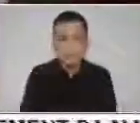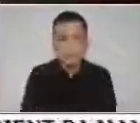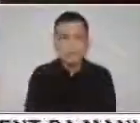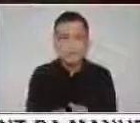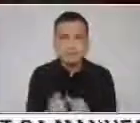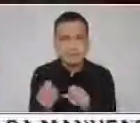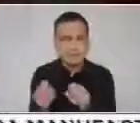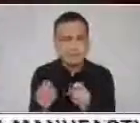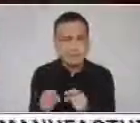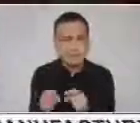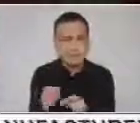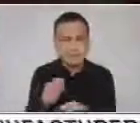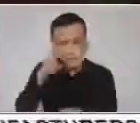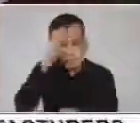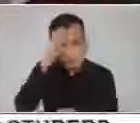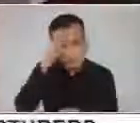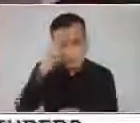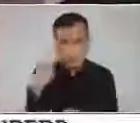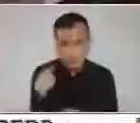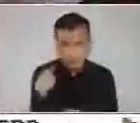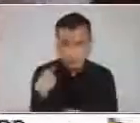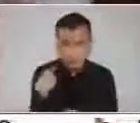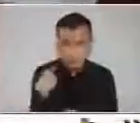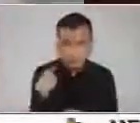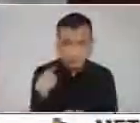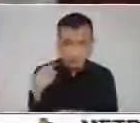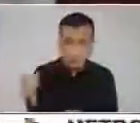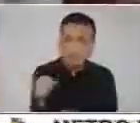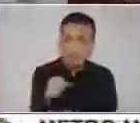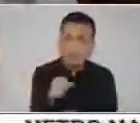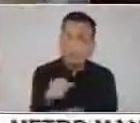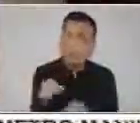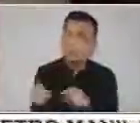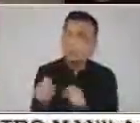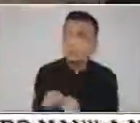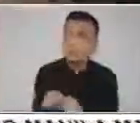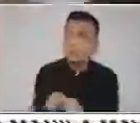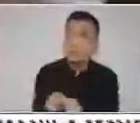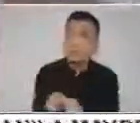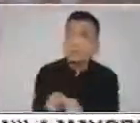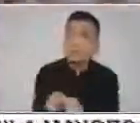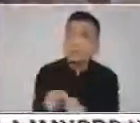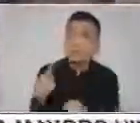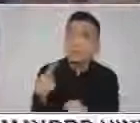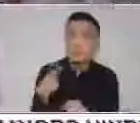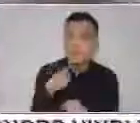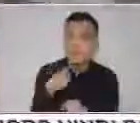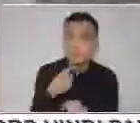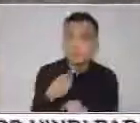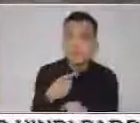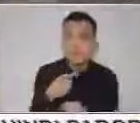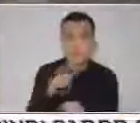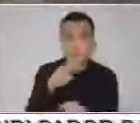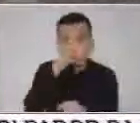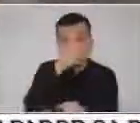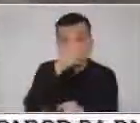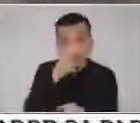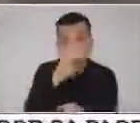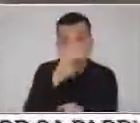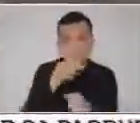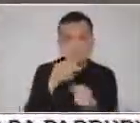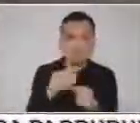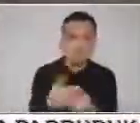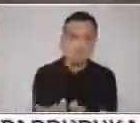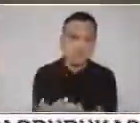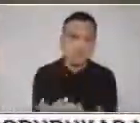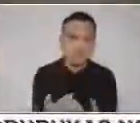ha ng manok sa mga kanayunan. Okay, next natin na silipin ang presyo ng rekado. Ito nagmahal ha, ng 20 hanggang 40